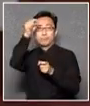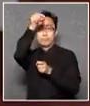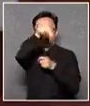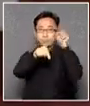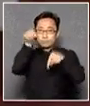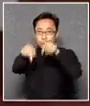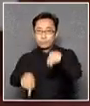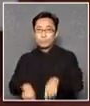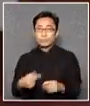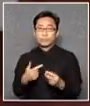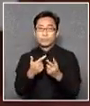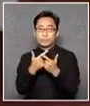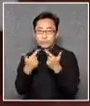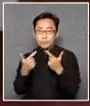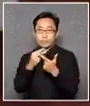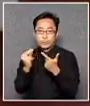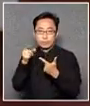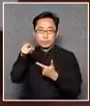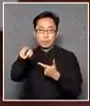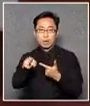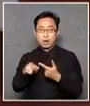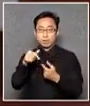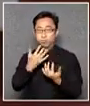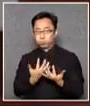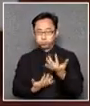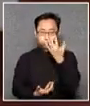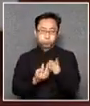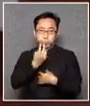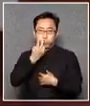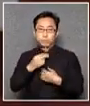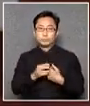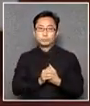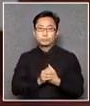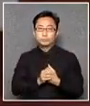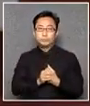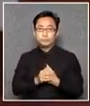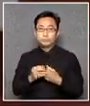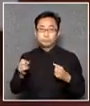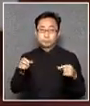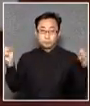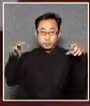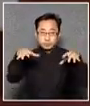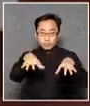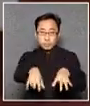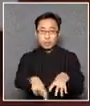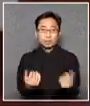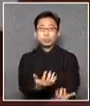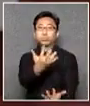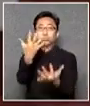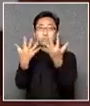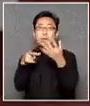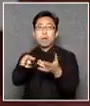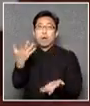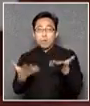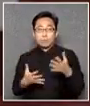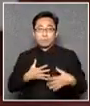催泪弹，在人群中发放这个催泪弹，随时是会造成这个集会群众的